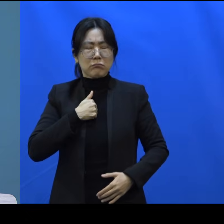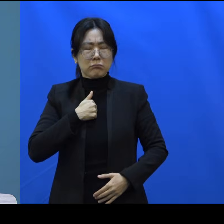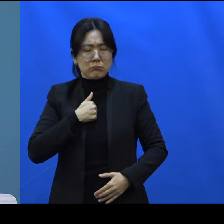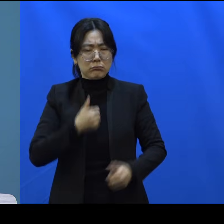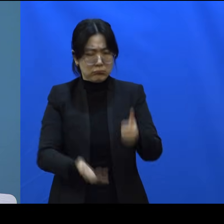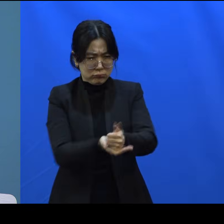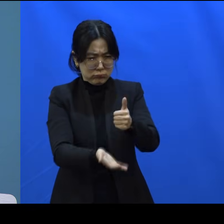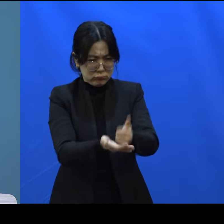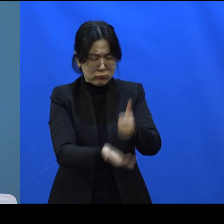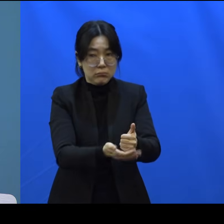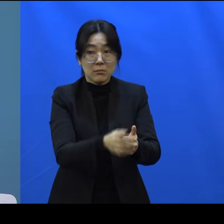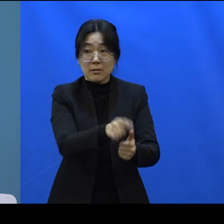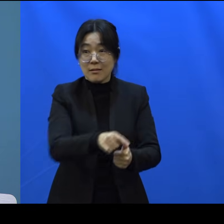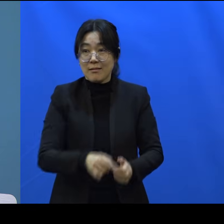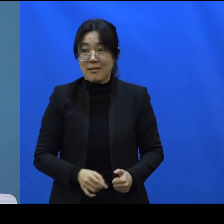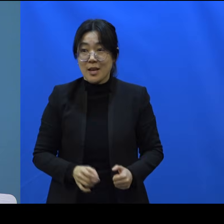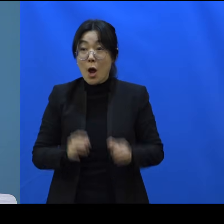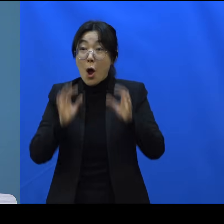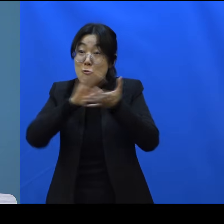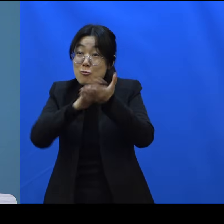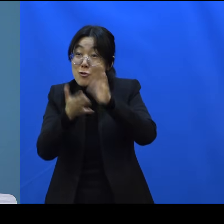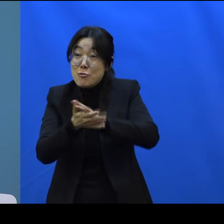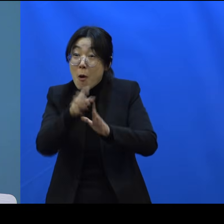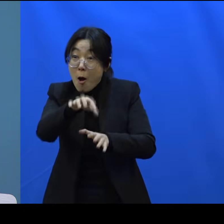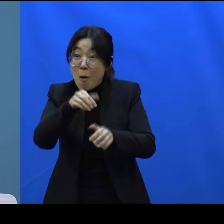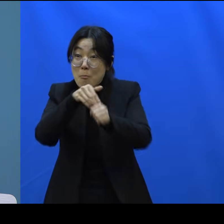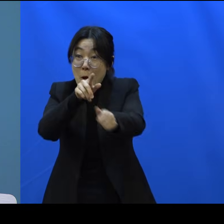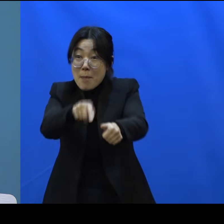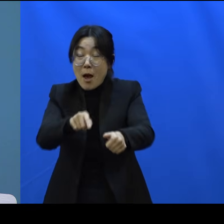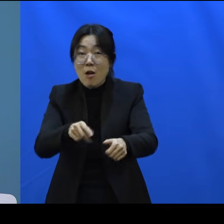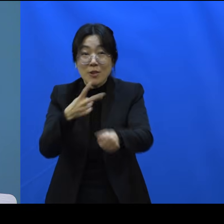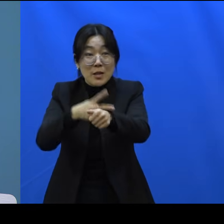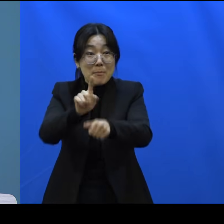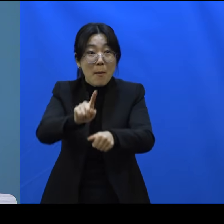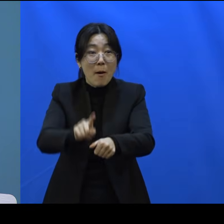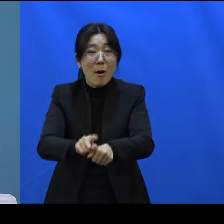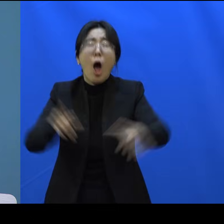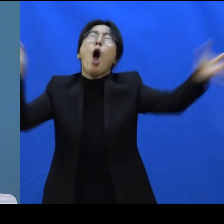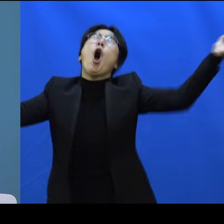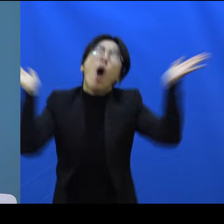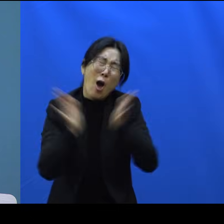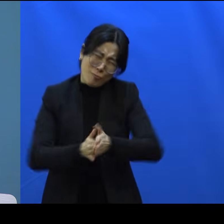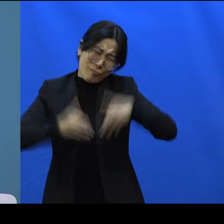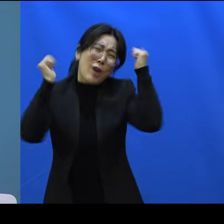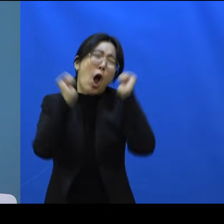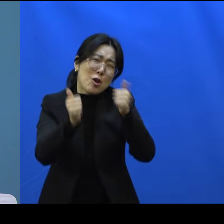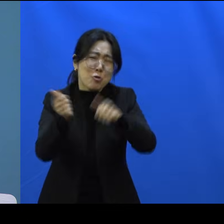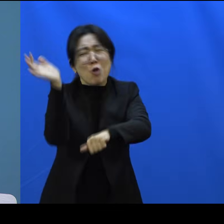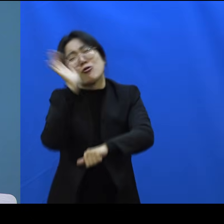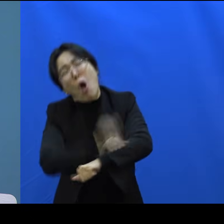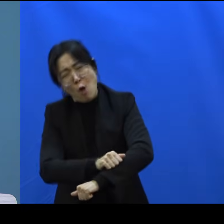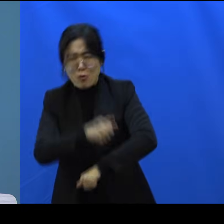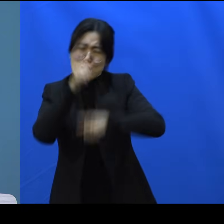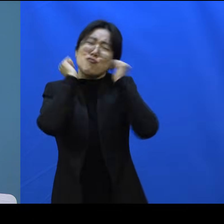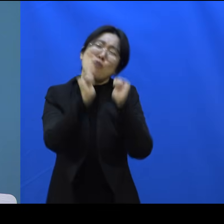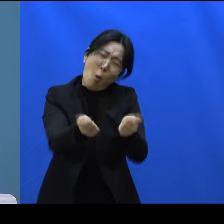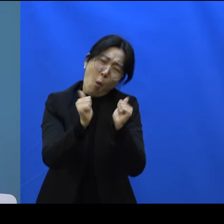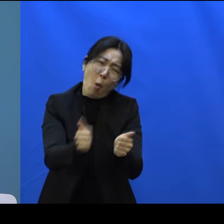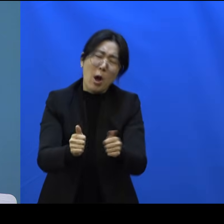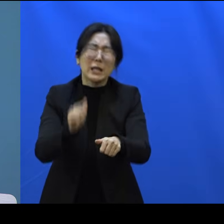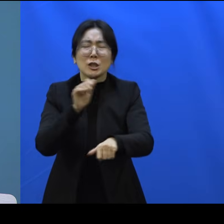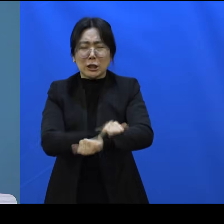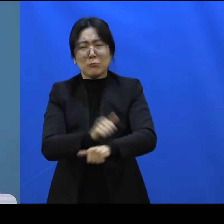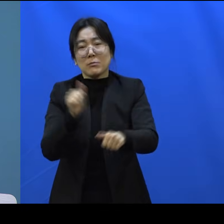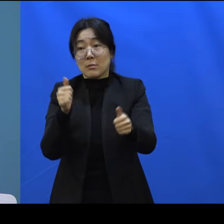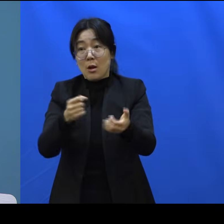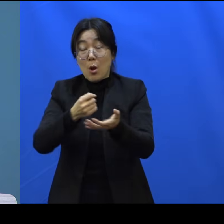돋아줍니다. 유치원에서 뭘 해요? 유치원 다니면 선생님들이 늘 잘했어, 참